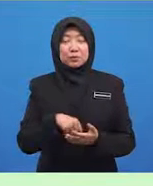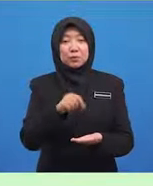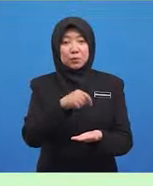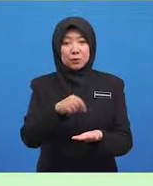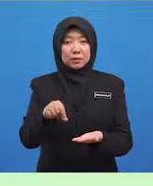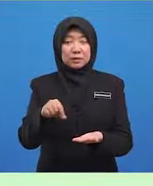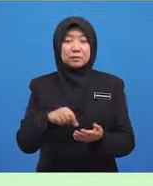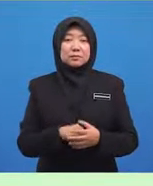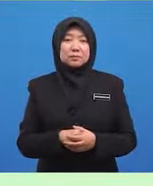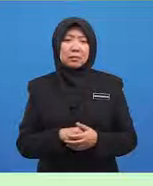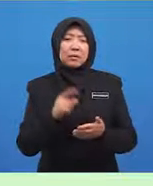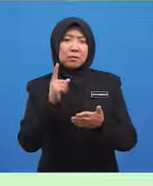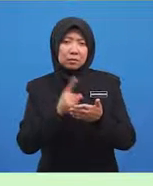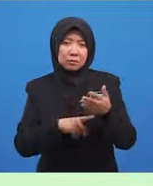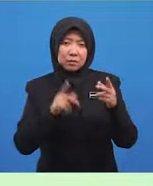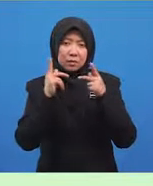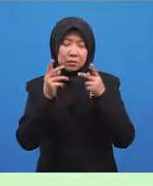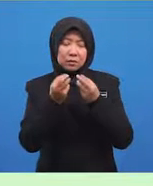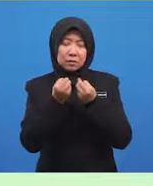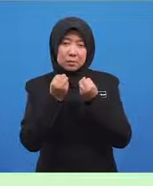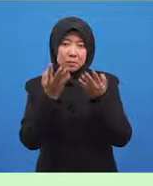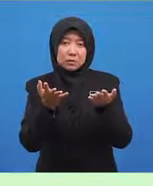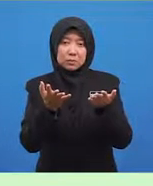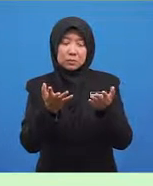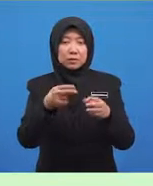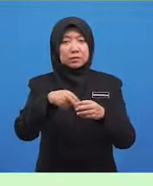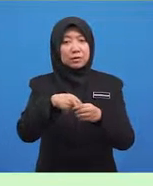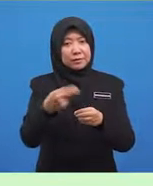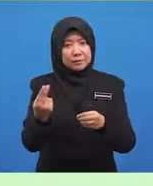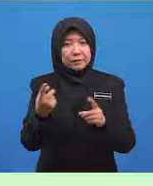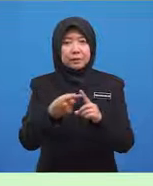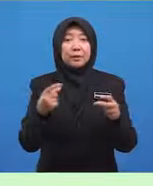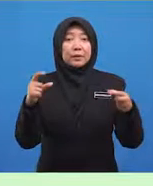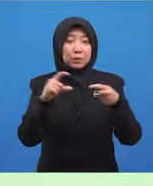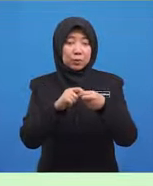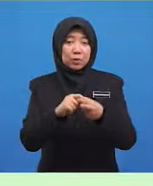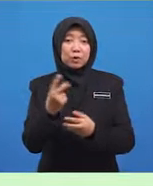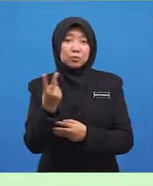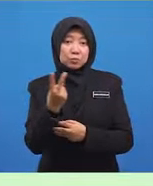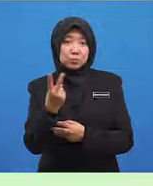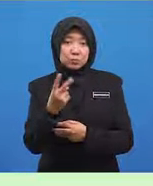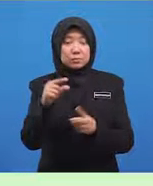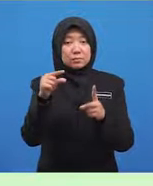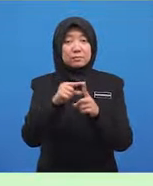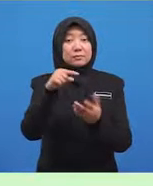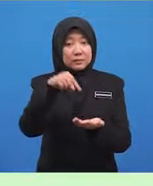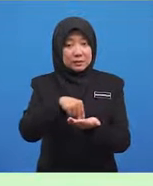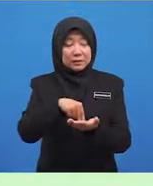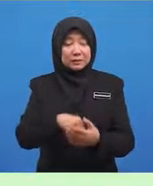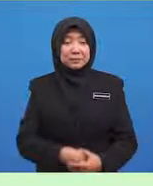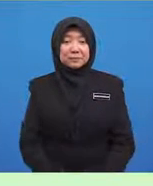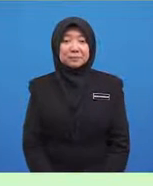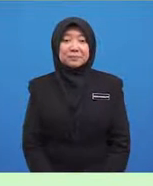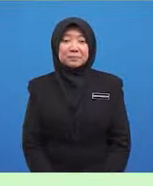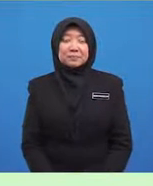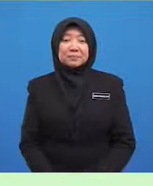tulis. Apakah kata majmuk yang terhasil daripada gabungan dua perkataan ini?